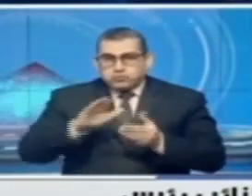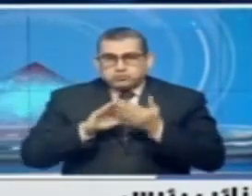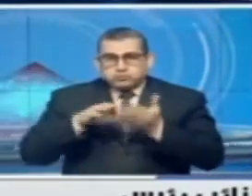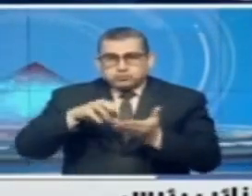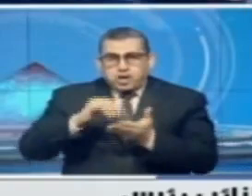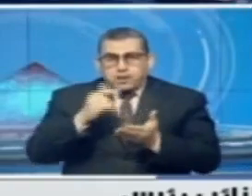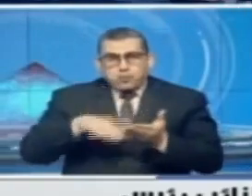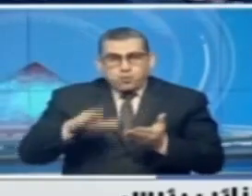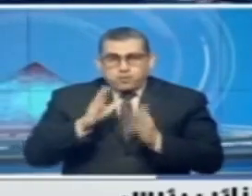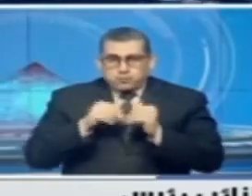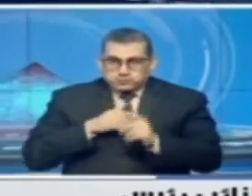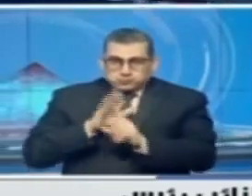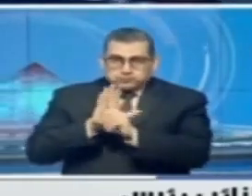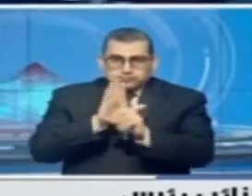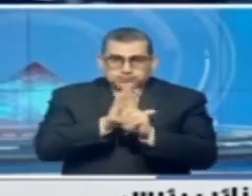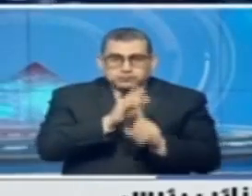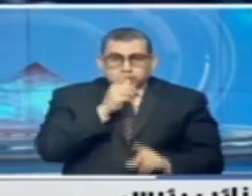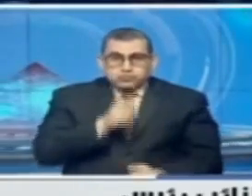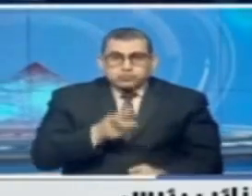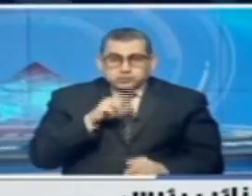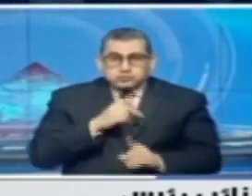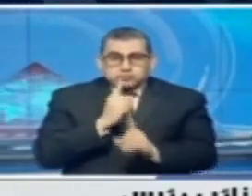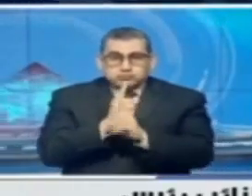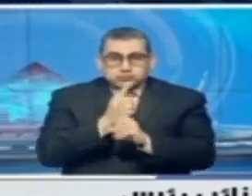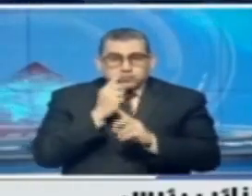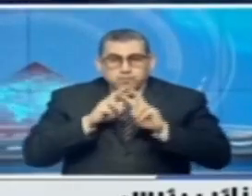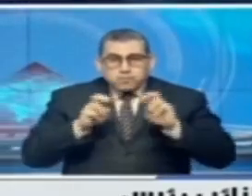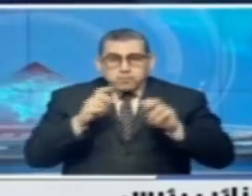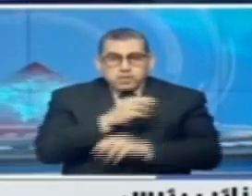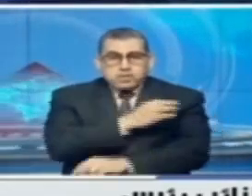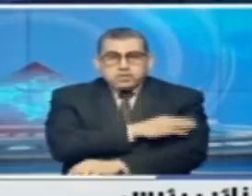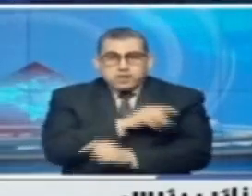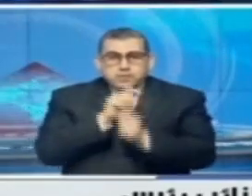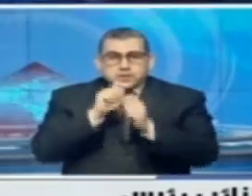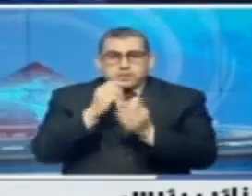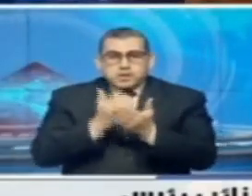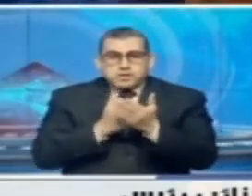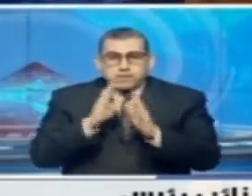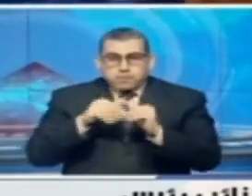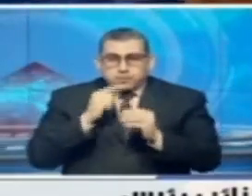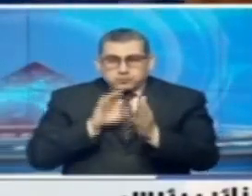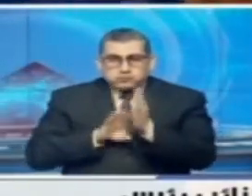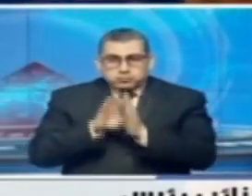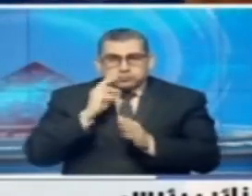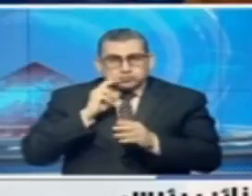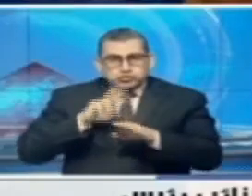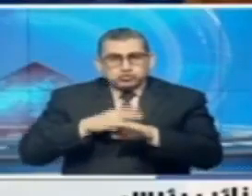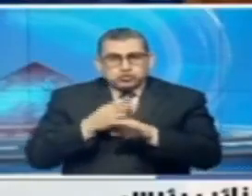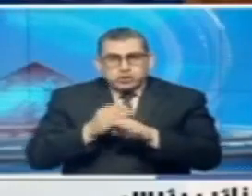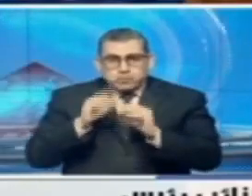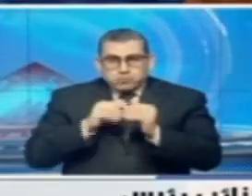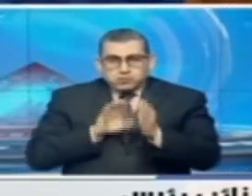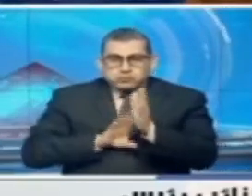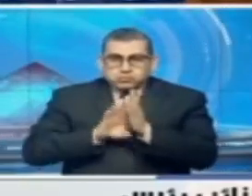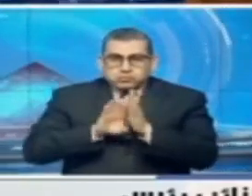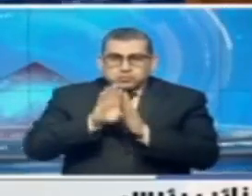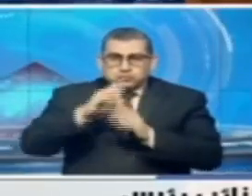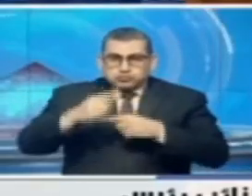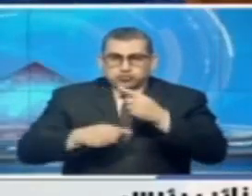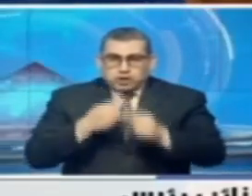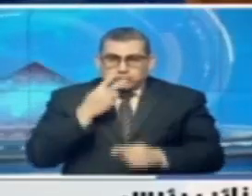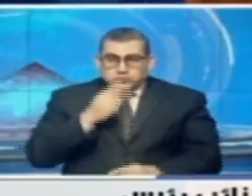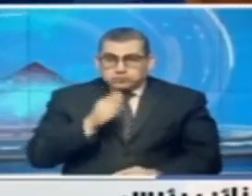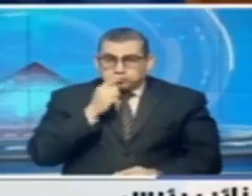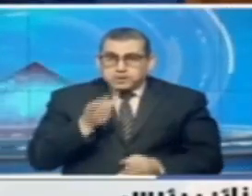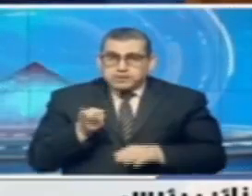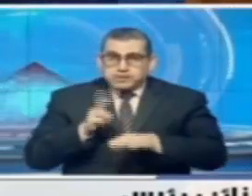والمنطقة العربية، كما تم خلال اللقاء بحث تجربة الإصلاح الاقتصادي المصرية وما تشهده من طفرة تنموية،